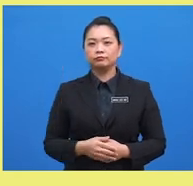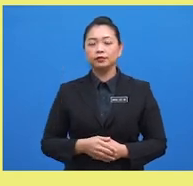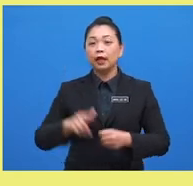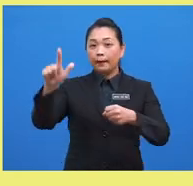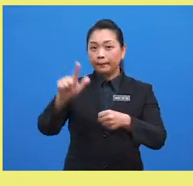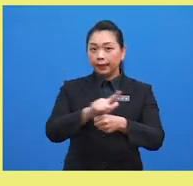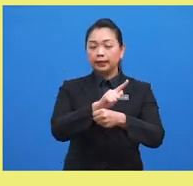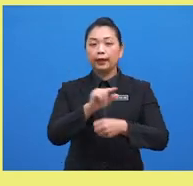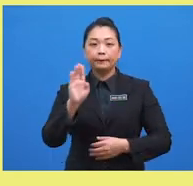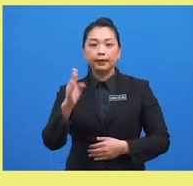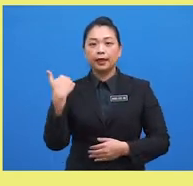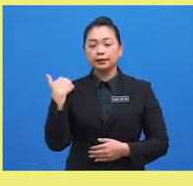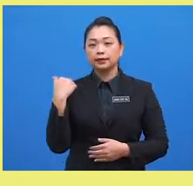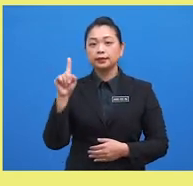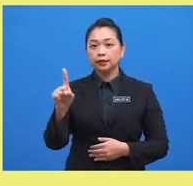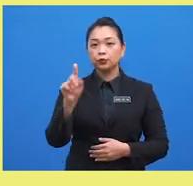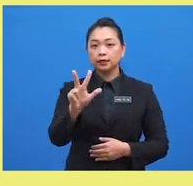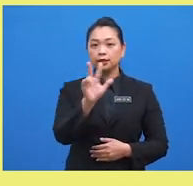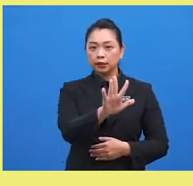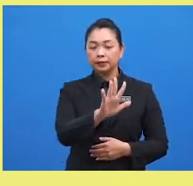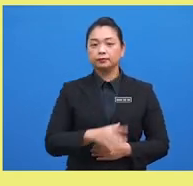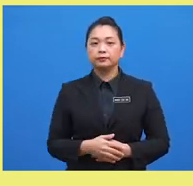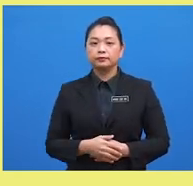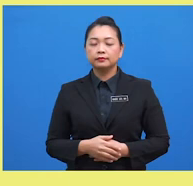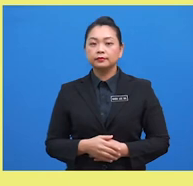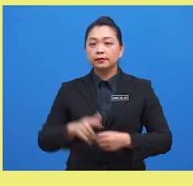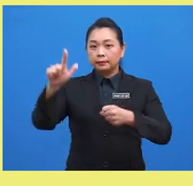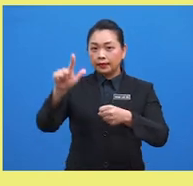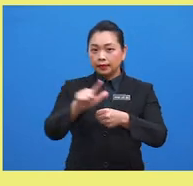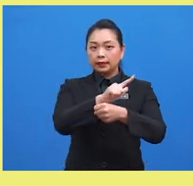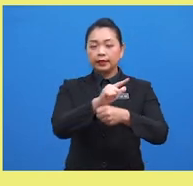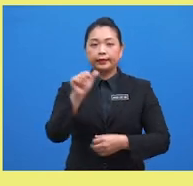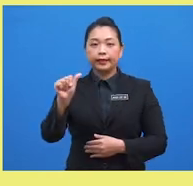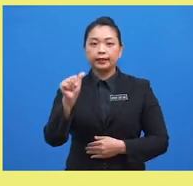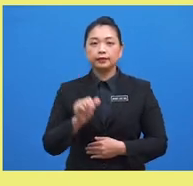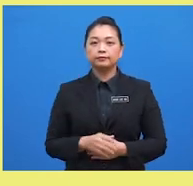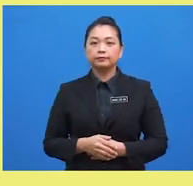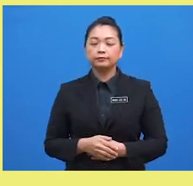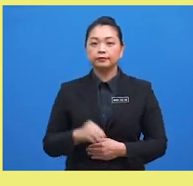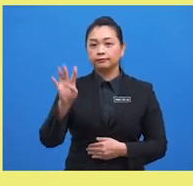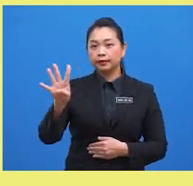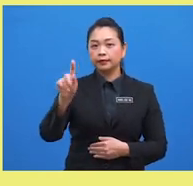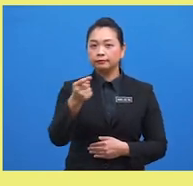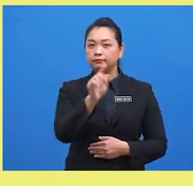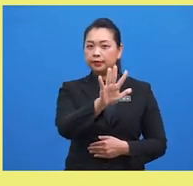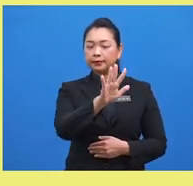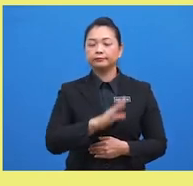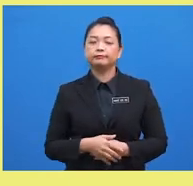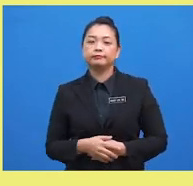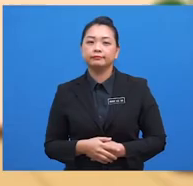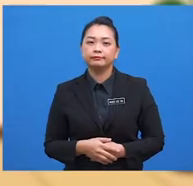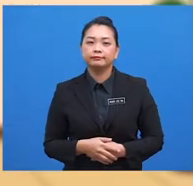B ialah 1, 3 dan 5. Pelengkap A pula ialah 4 dan